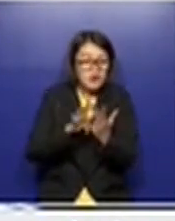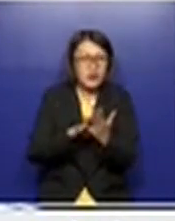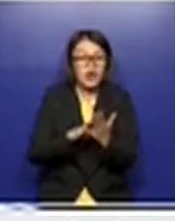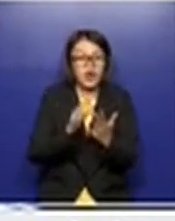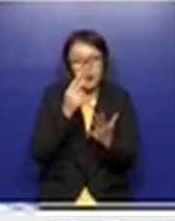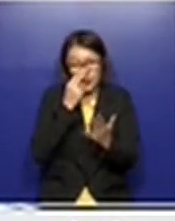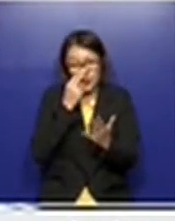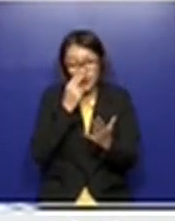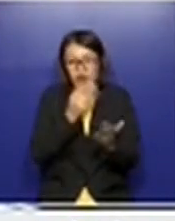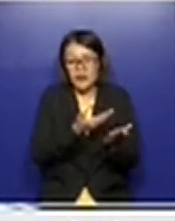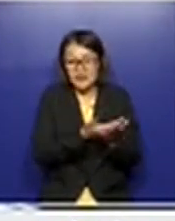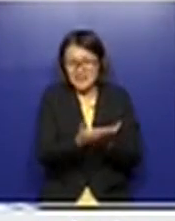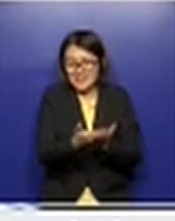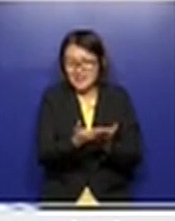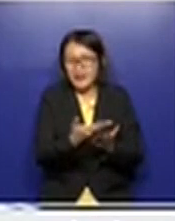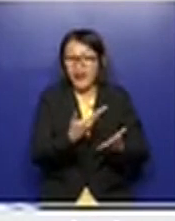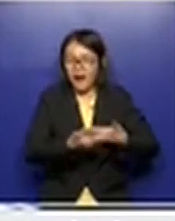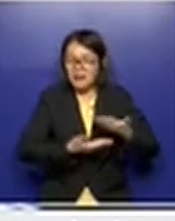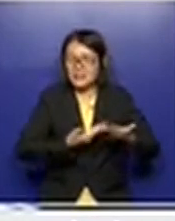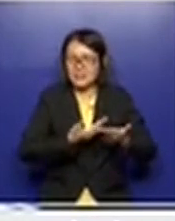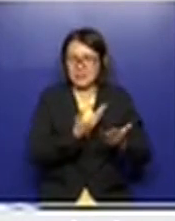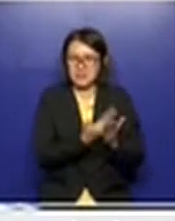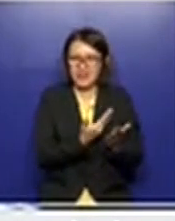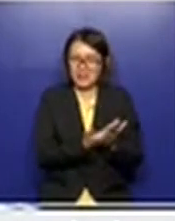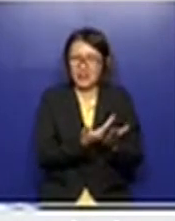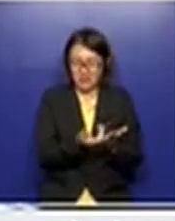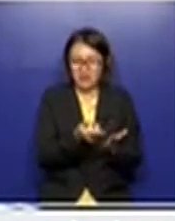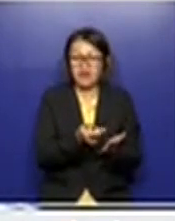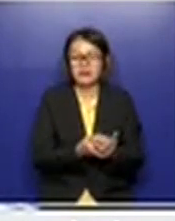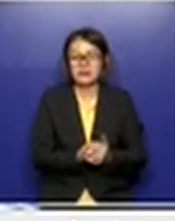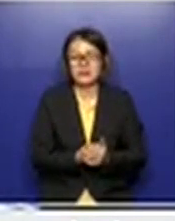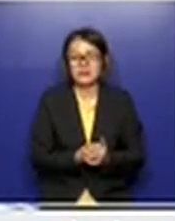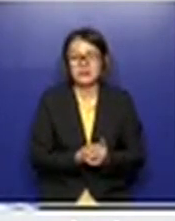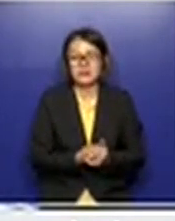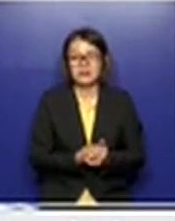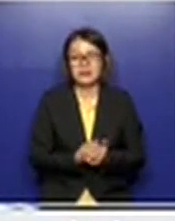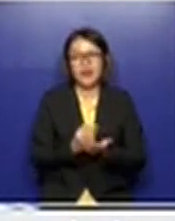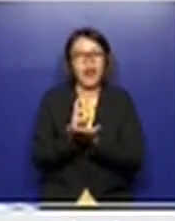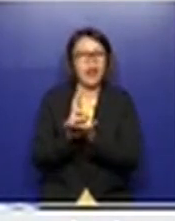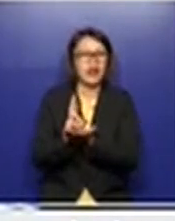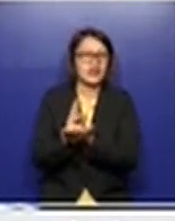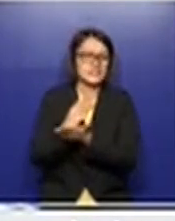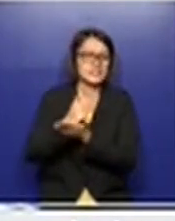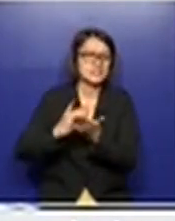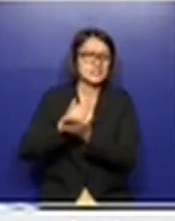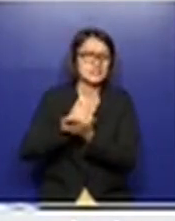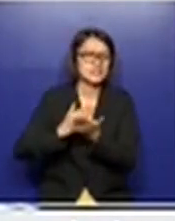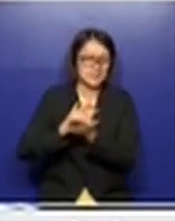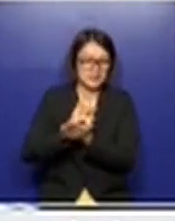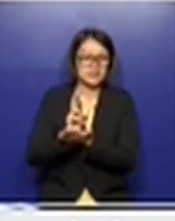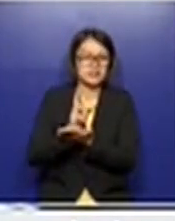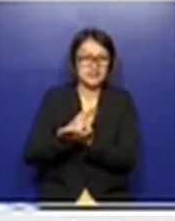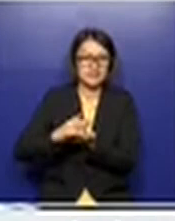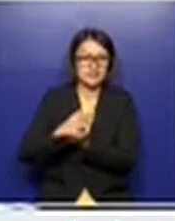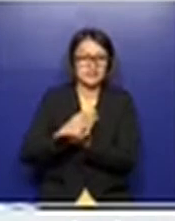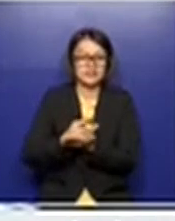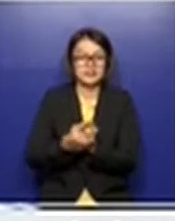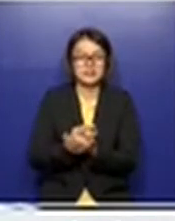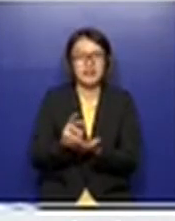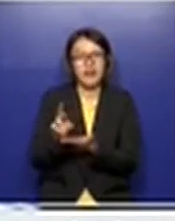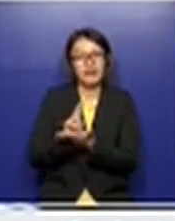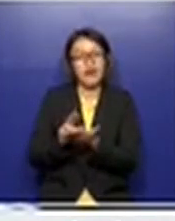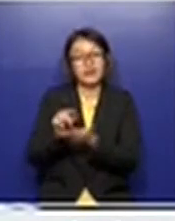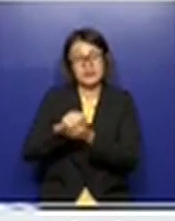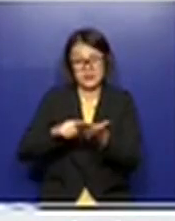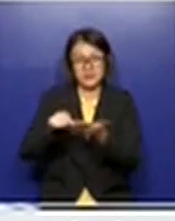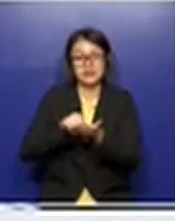การซื้อเสียงเลือกตั้งด้วยนะครับแต่ว่าผมได้ให้รางวัลแต่ว่าให้ครึ่งใบสำหรับรางวัลเรื่องรายงานการเลือกตั้งของท่านเ